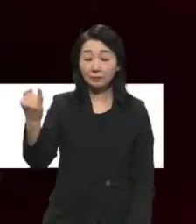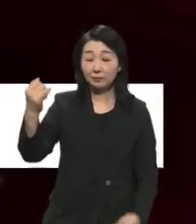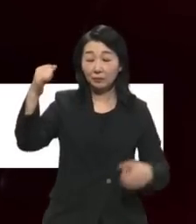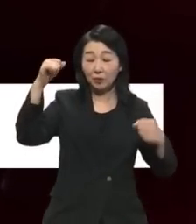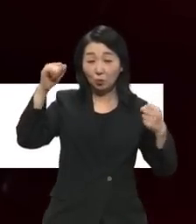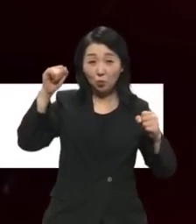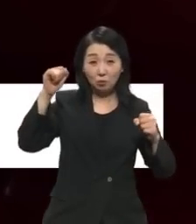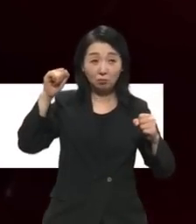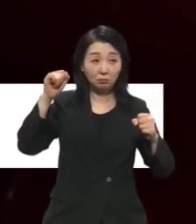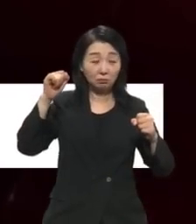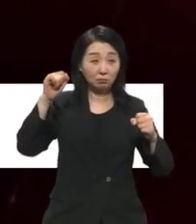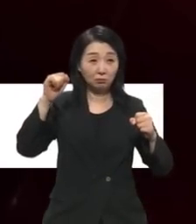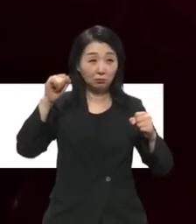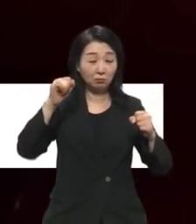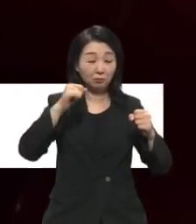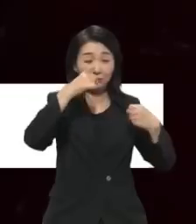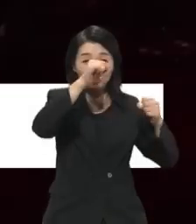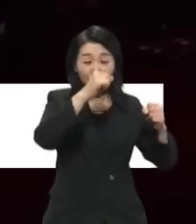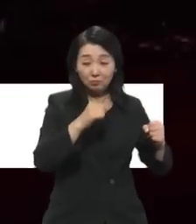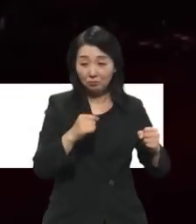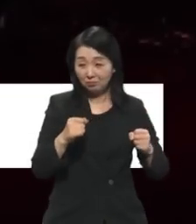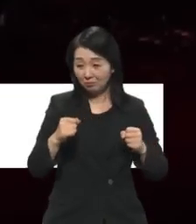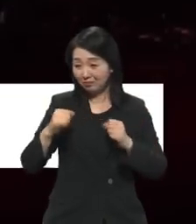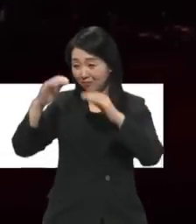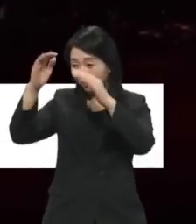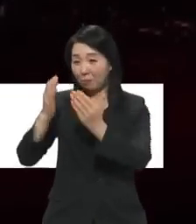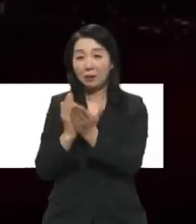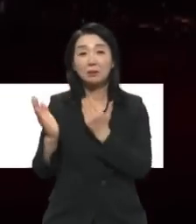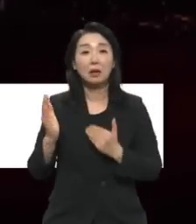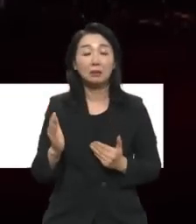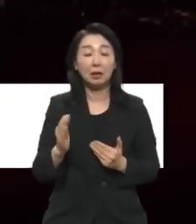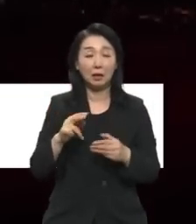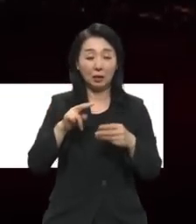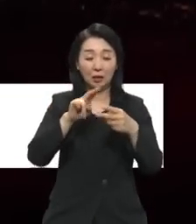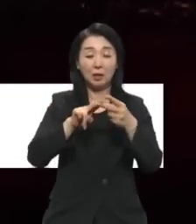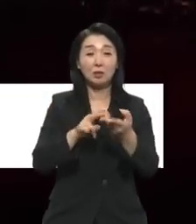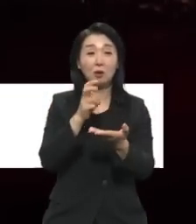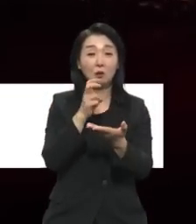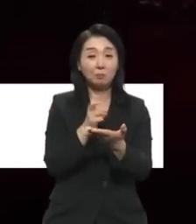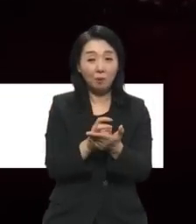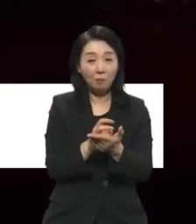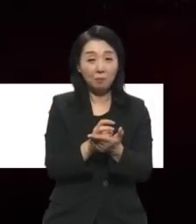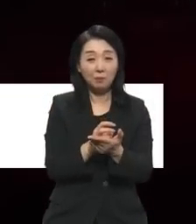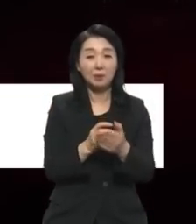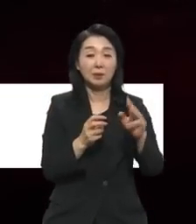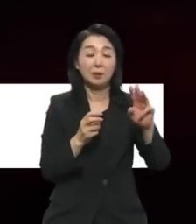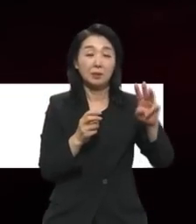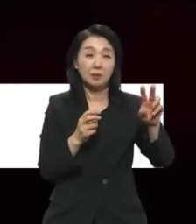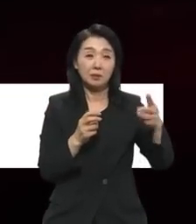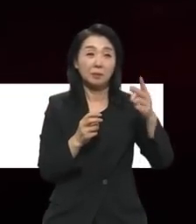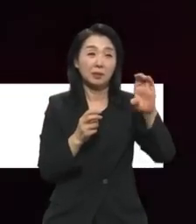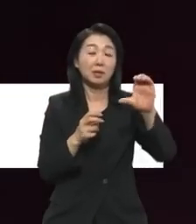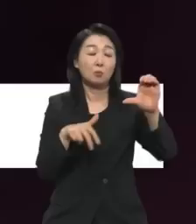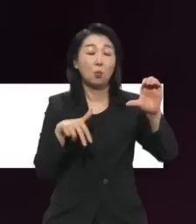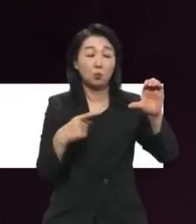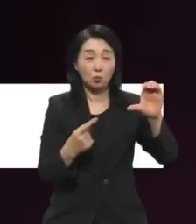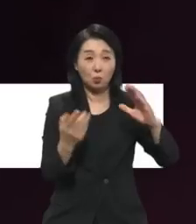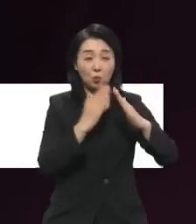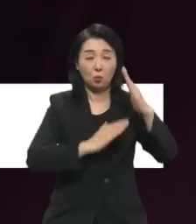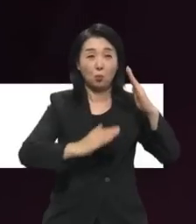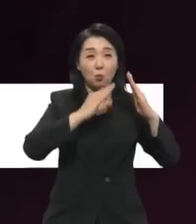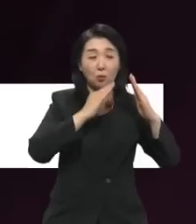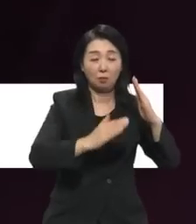전혀 맥락이 맞지 않는이 행위는 형법 245조의 공연 음란 지의 소정의 음란 행위 해당되는 사실입니다 화다시 영상이